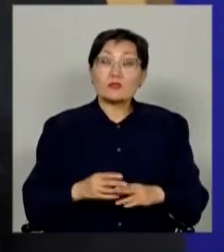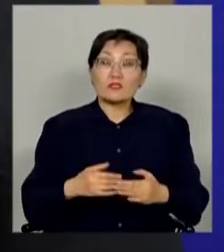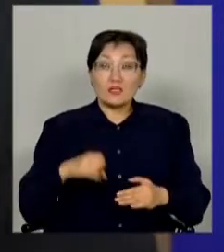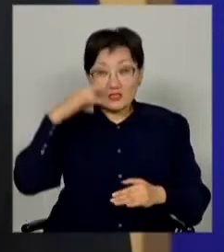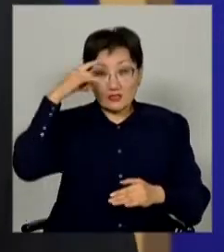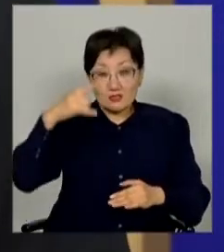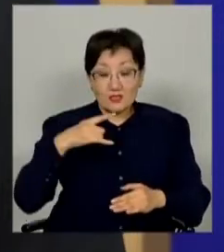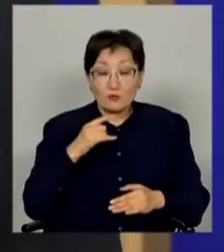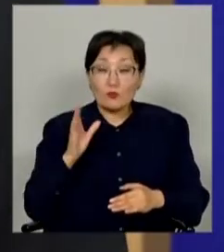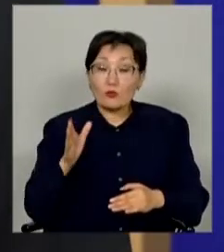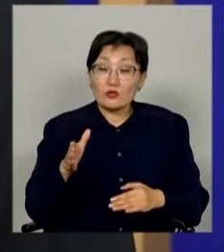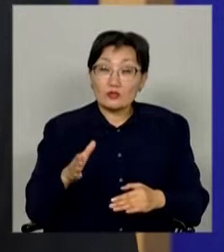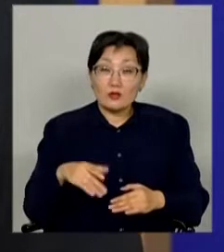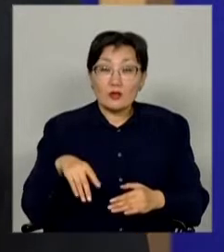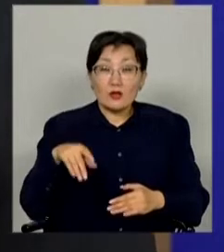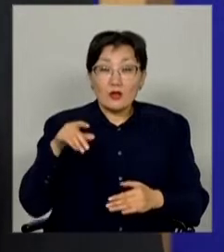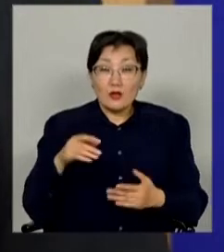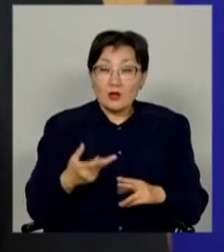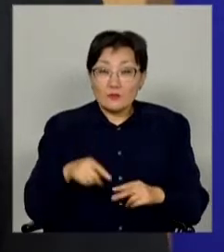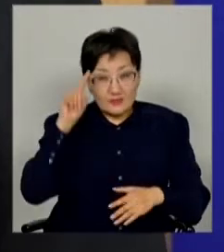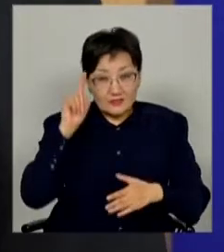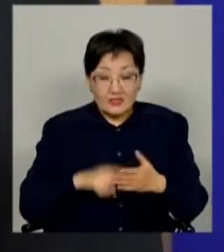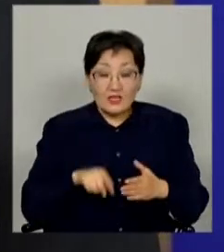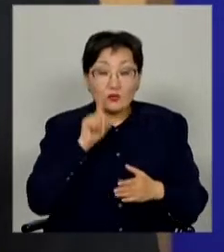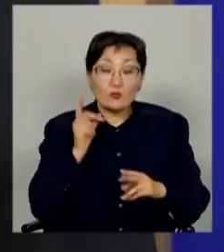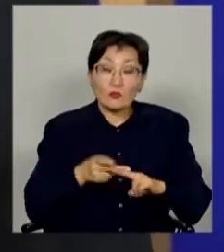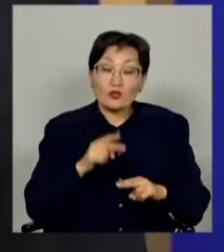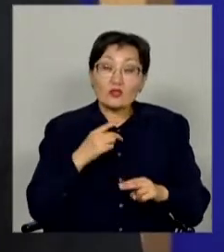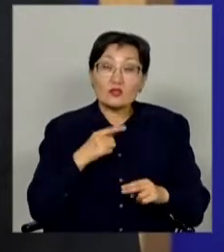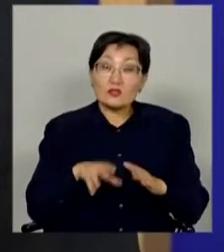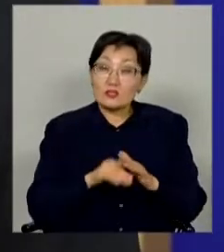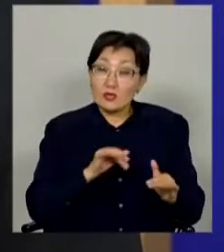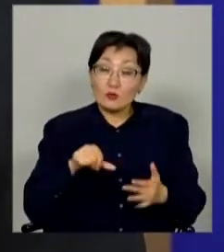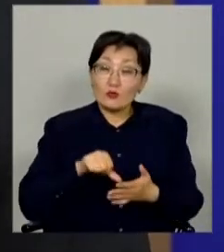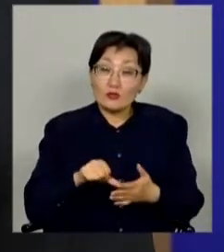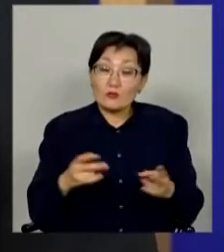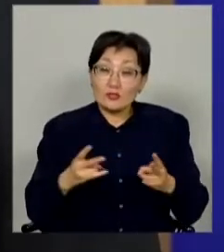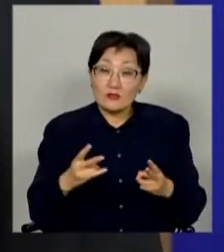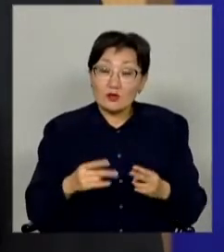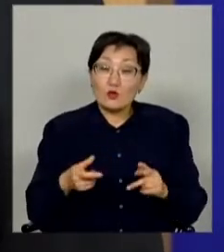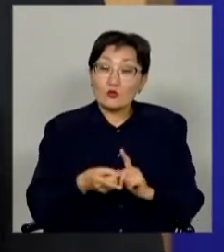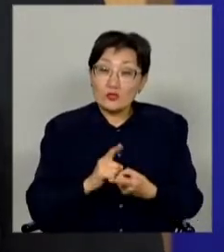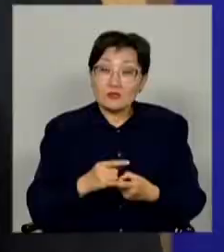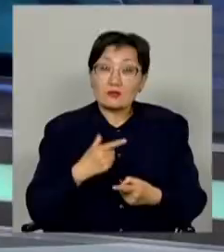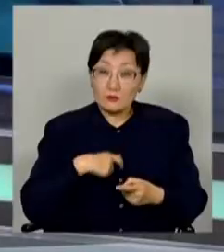ертеңінен үміт күтетін жастар ретінде бұл сайлауға қатысуымыз керек. Өйткені өзгерісті өзімізден бастауымыз керек.